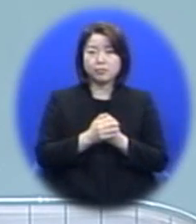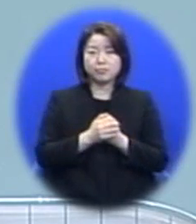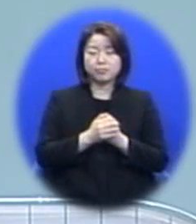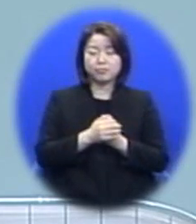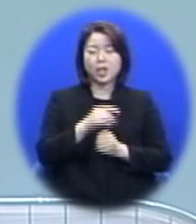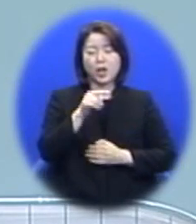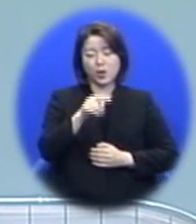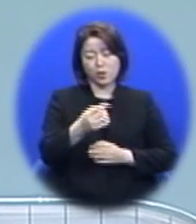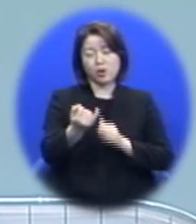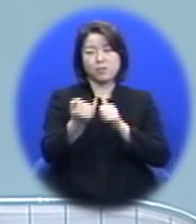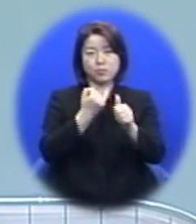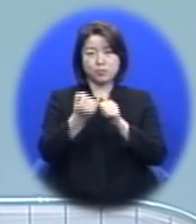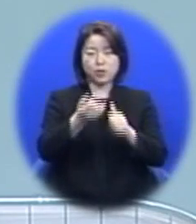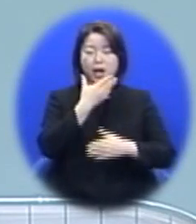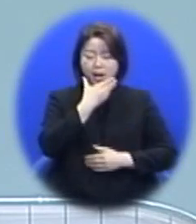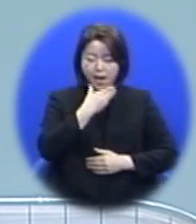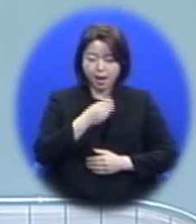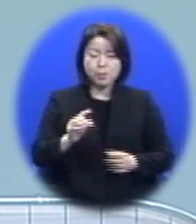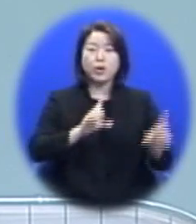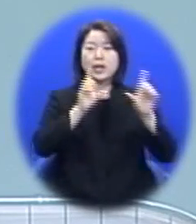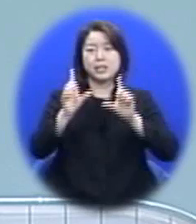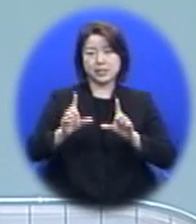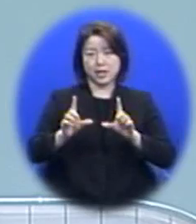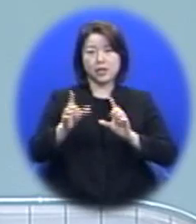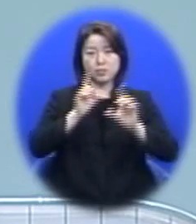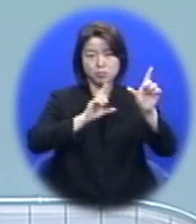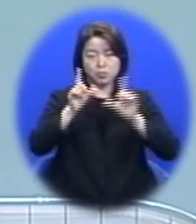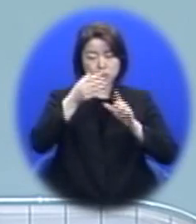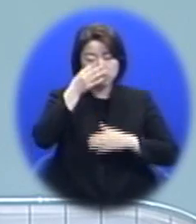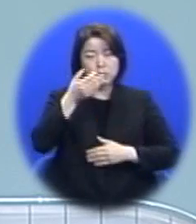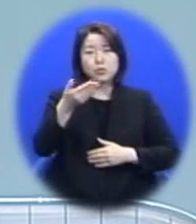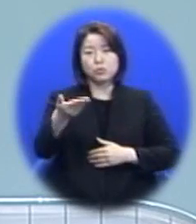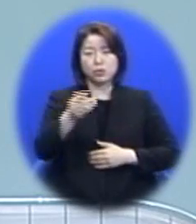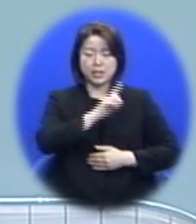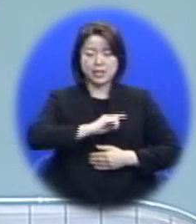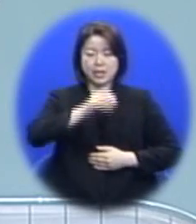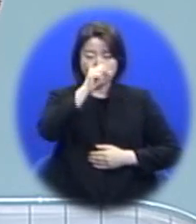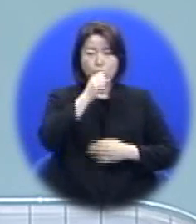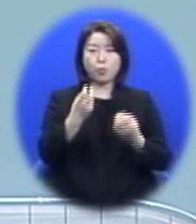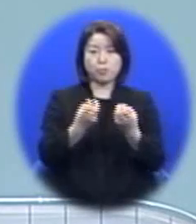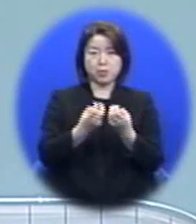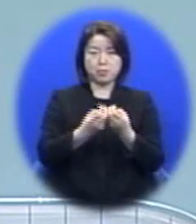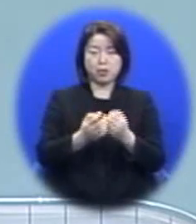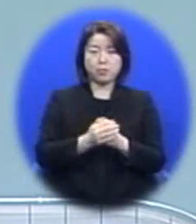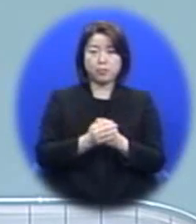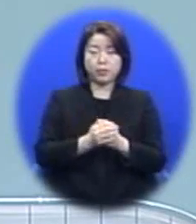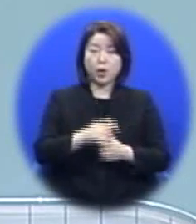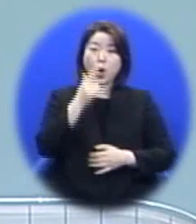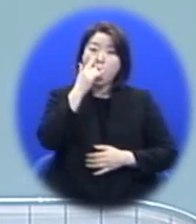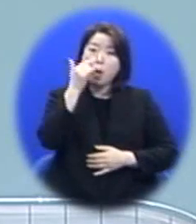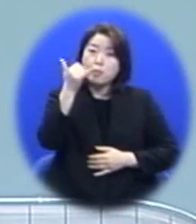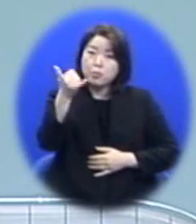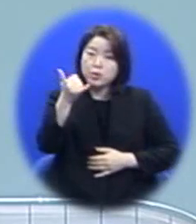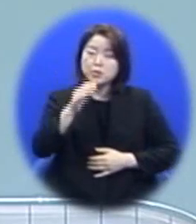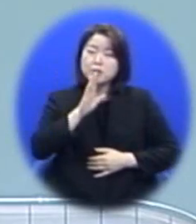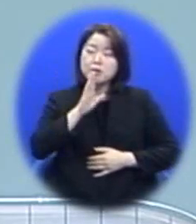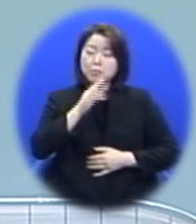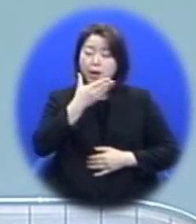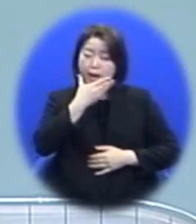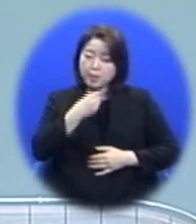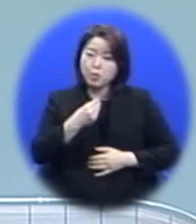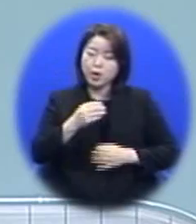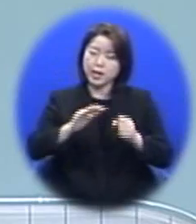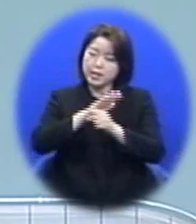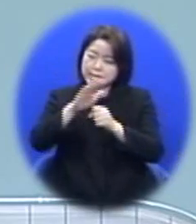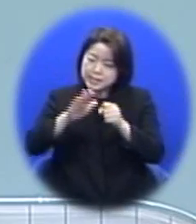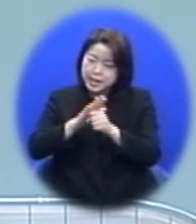행복하게 사는 것. 가장 좋은 방법입니다. 엄마 아빠가 정말 행복하게 사랑하며 사는 것을 아이들이